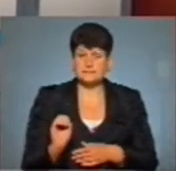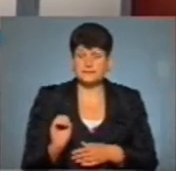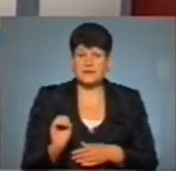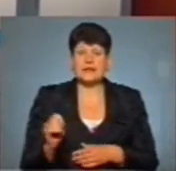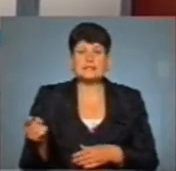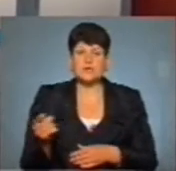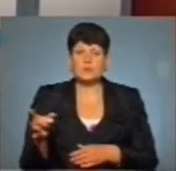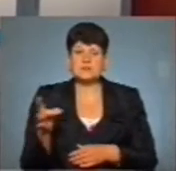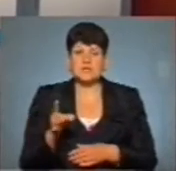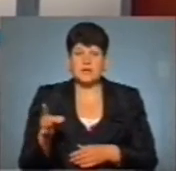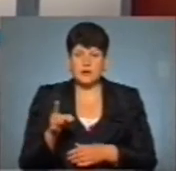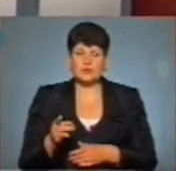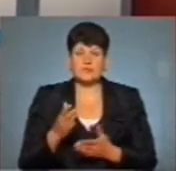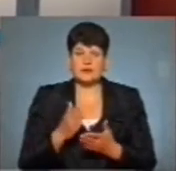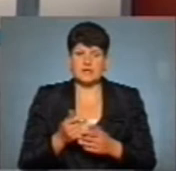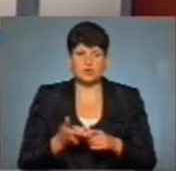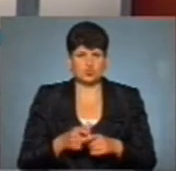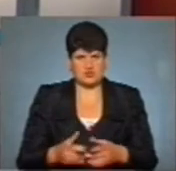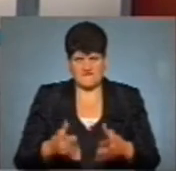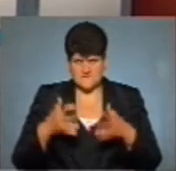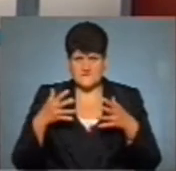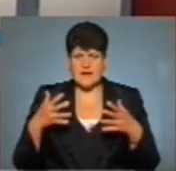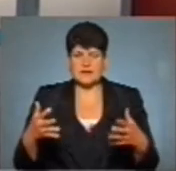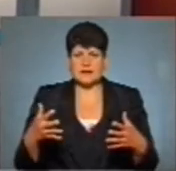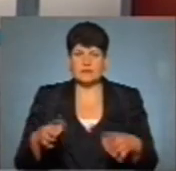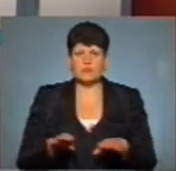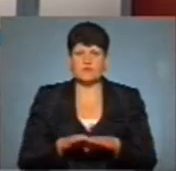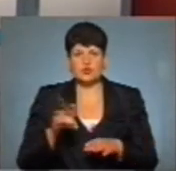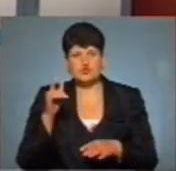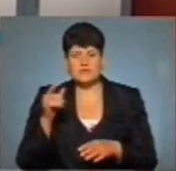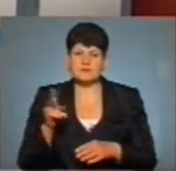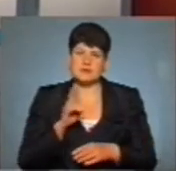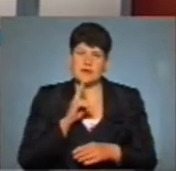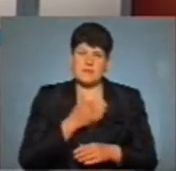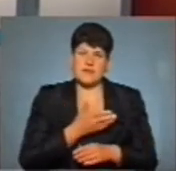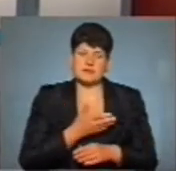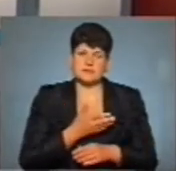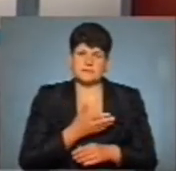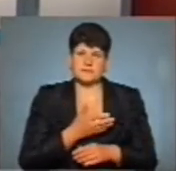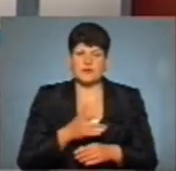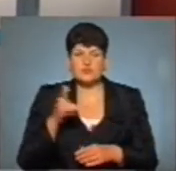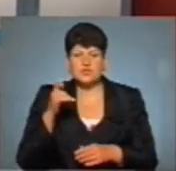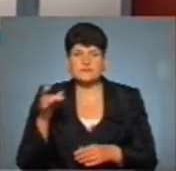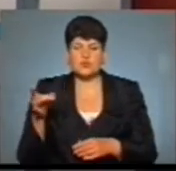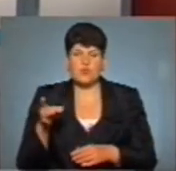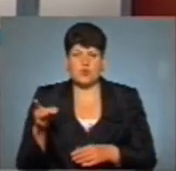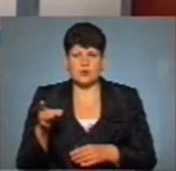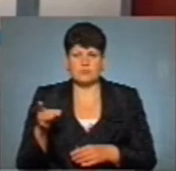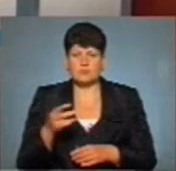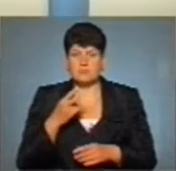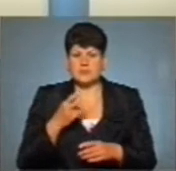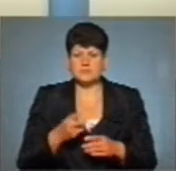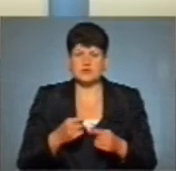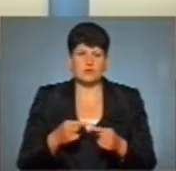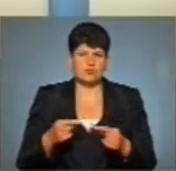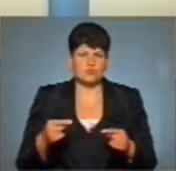Тернопільський район в такому випадку стає дуже великим порівняно з Чортківським і Кременецьким. В Чортківському районі передбачається в